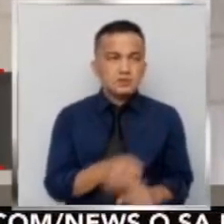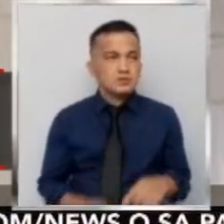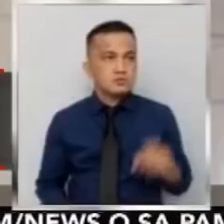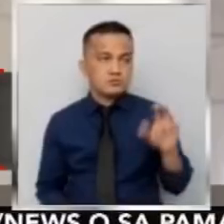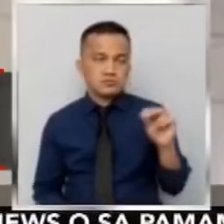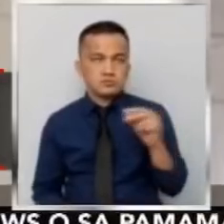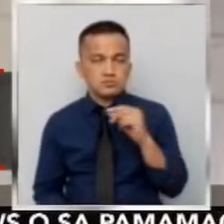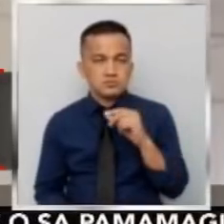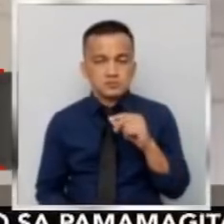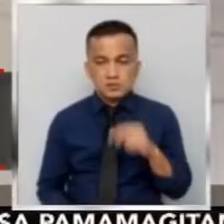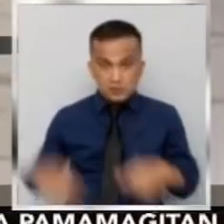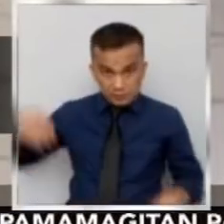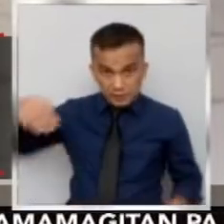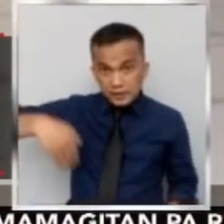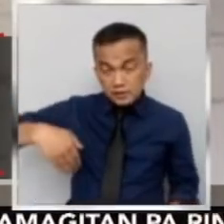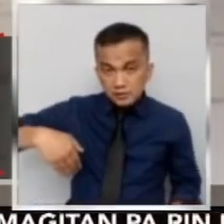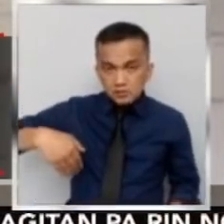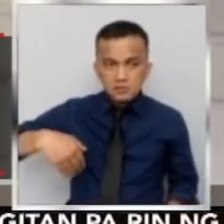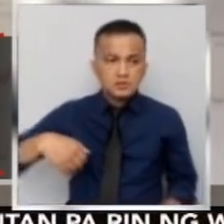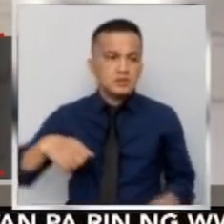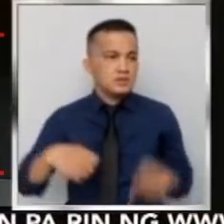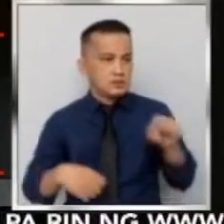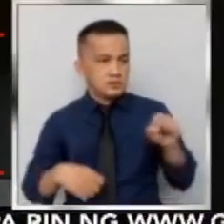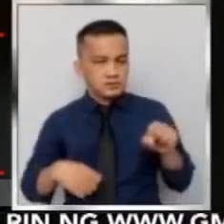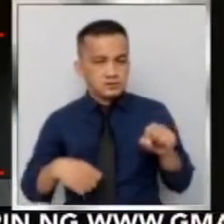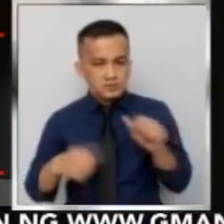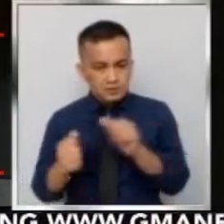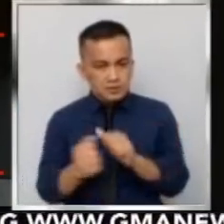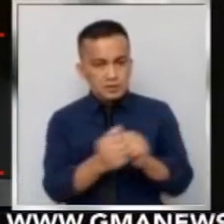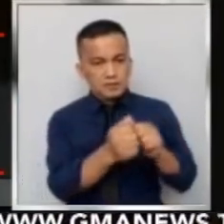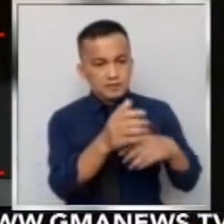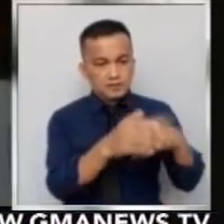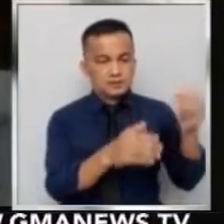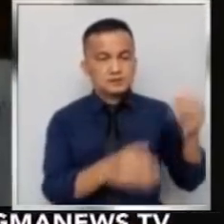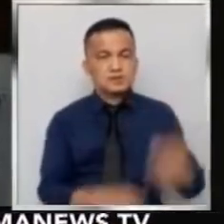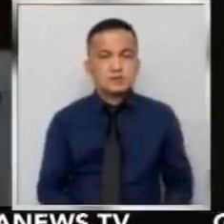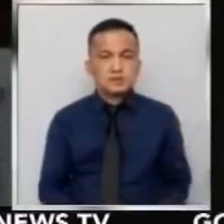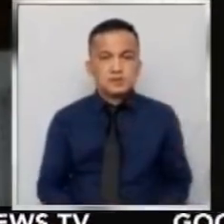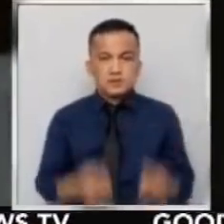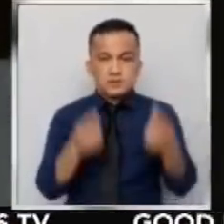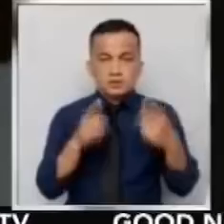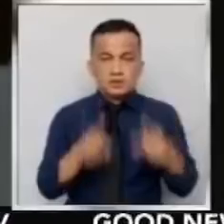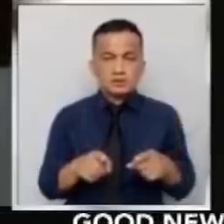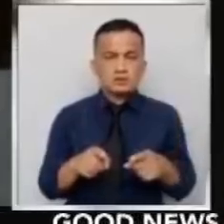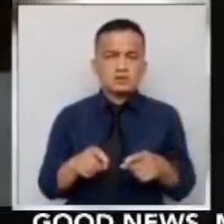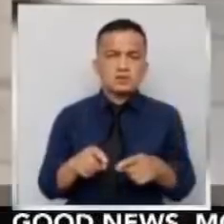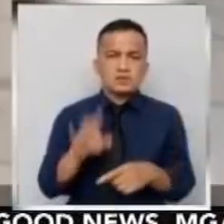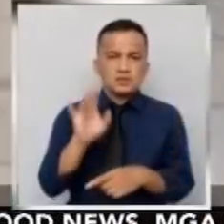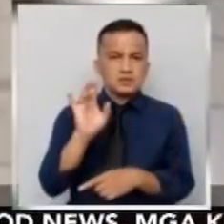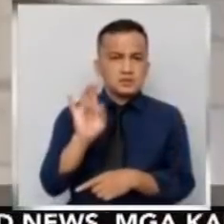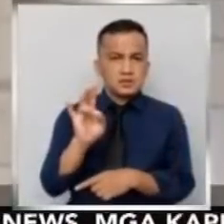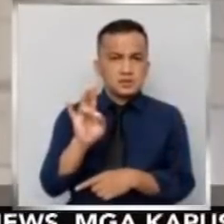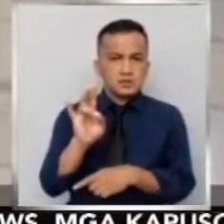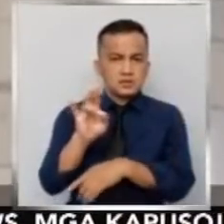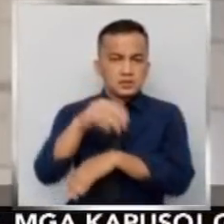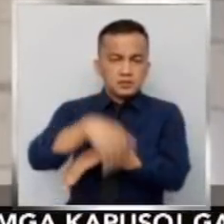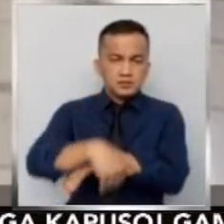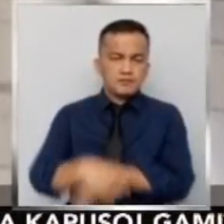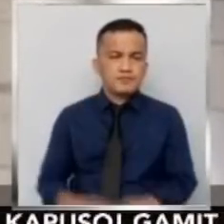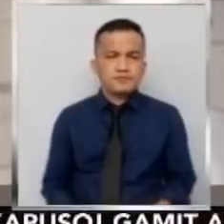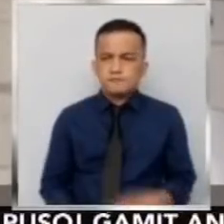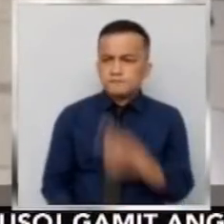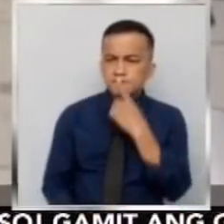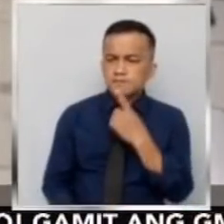Inakbayan lang? Inescortan palabas? Nangyari raw ito bandang alas 7 ng gabi. Anong reaksyon ng